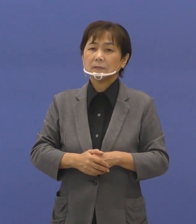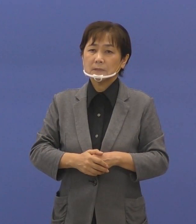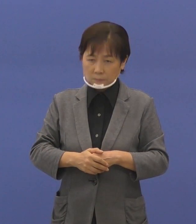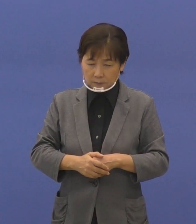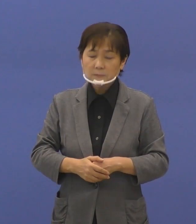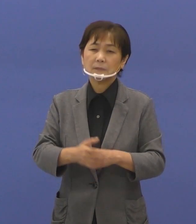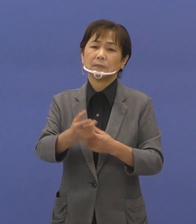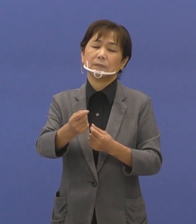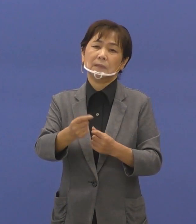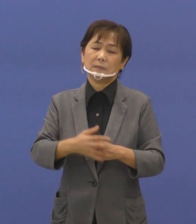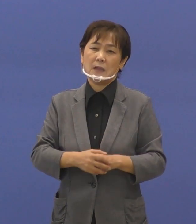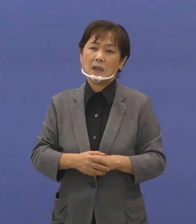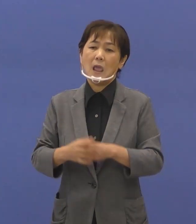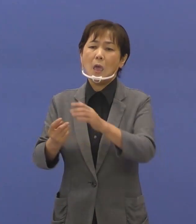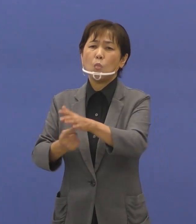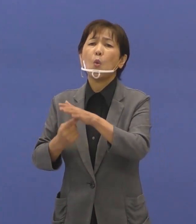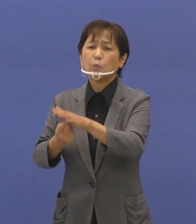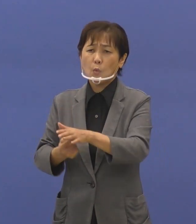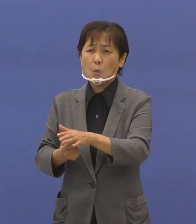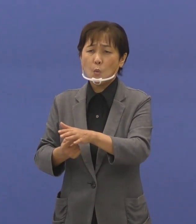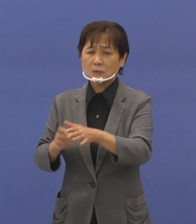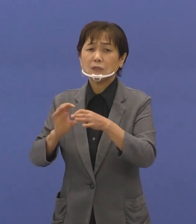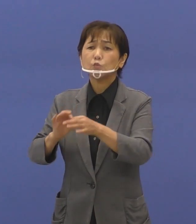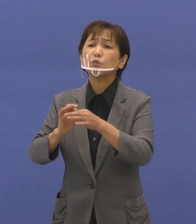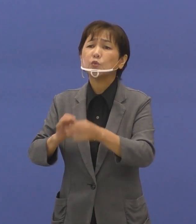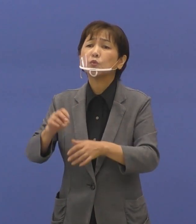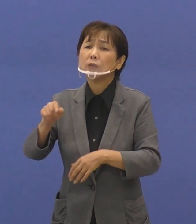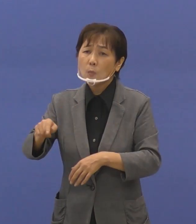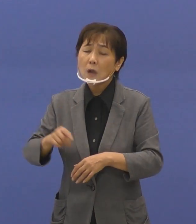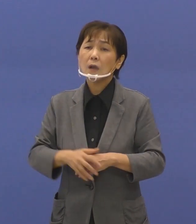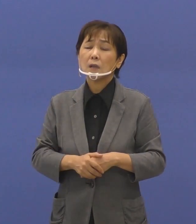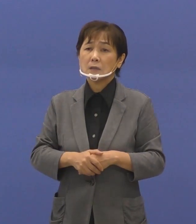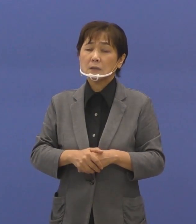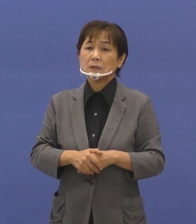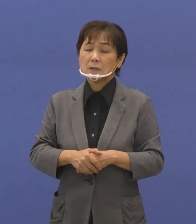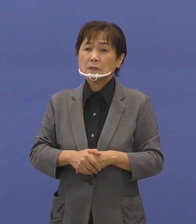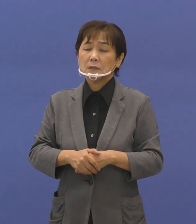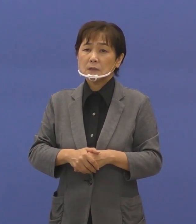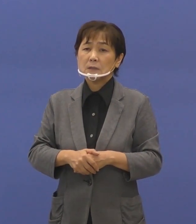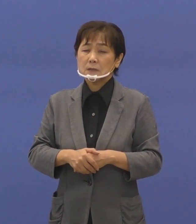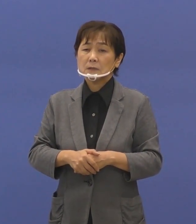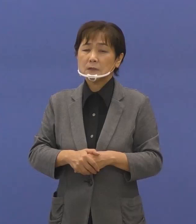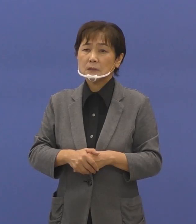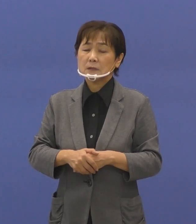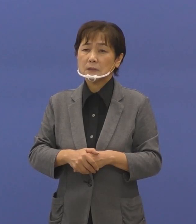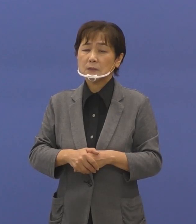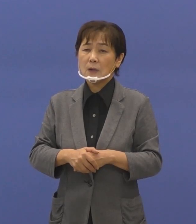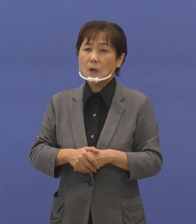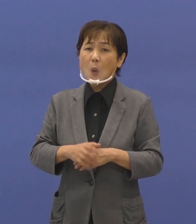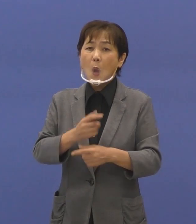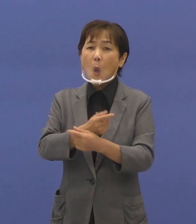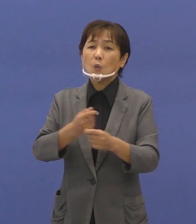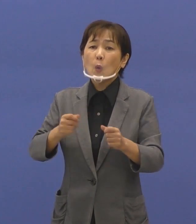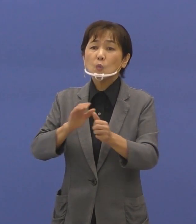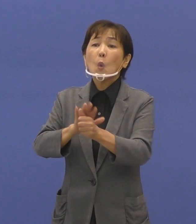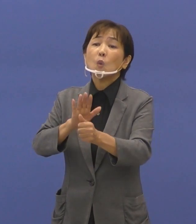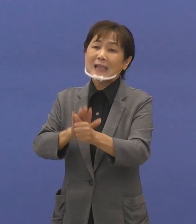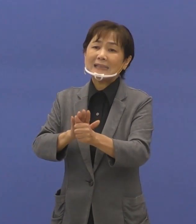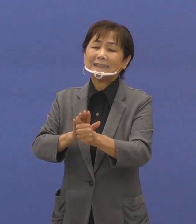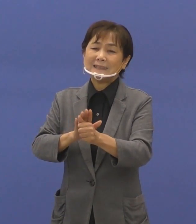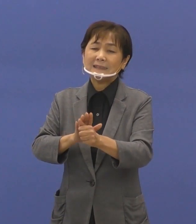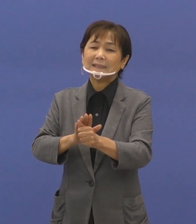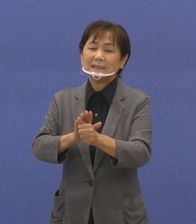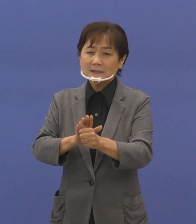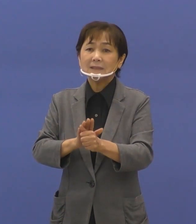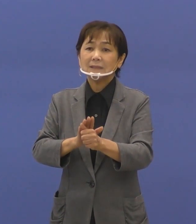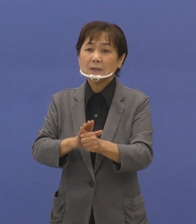農業関係の被害はそれぞれ共済制度など既存の枠組みの中で何か